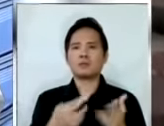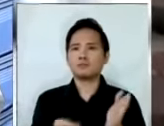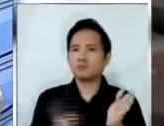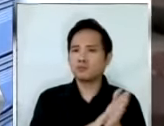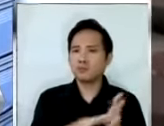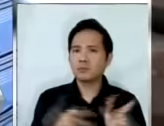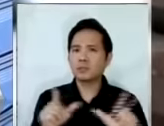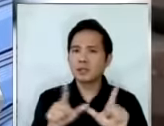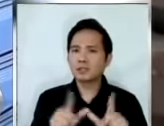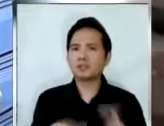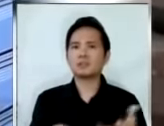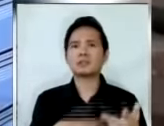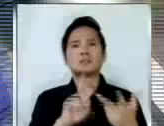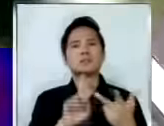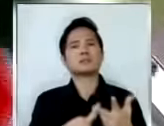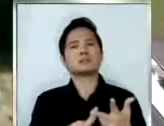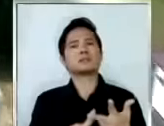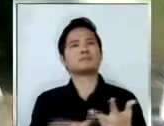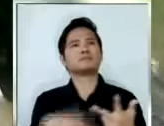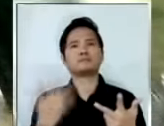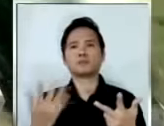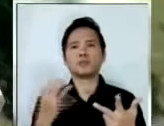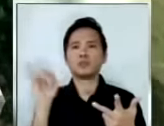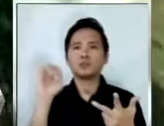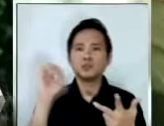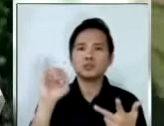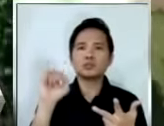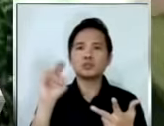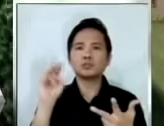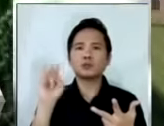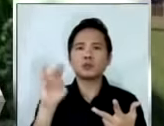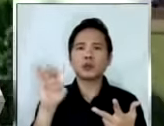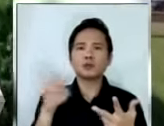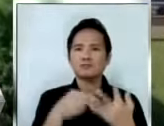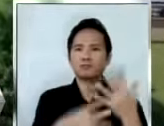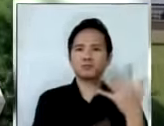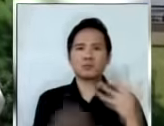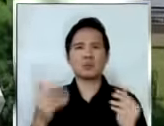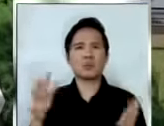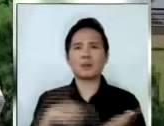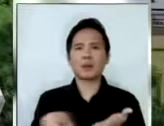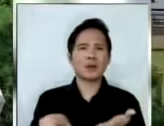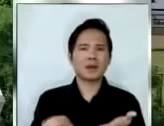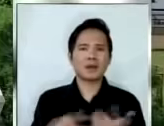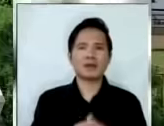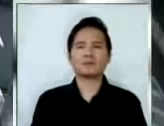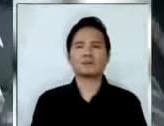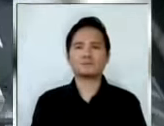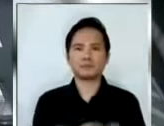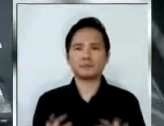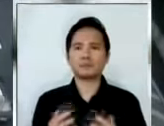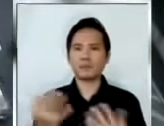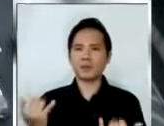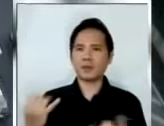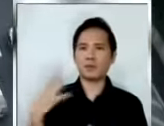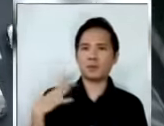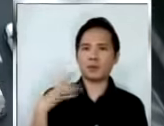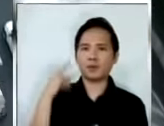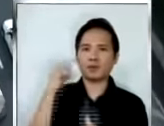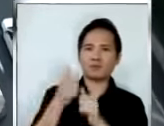sa insurance. Pinag-aaralan pa ng IATF kung kailan muling papayagan ang pagbiyahe ng mga provincial bus. Pero